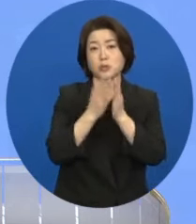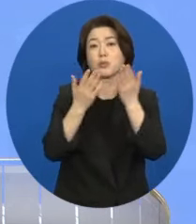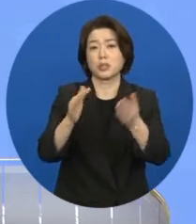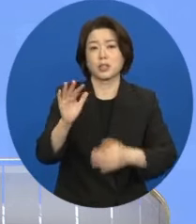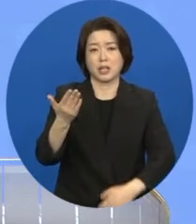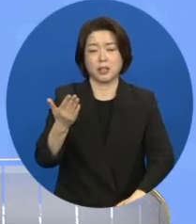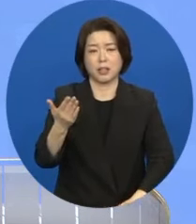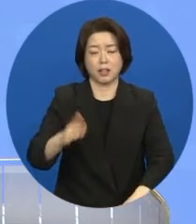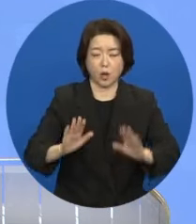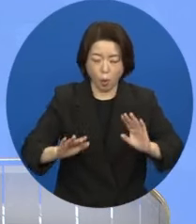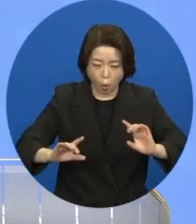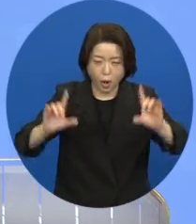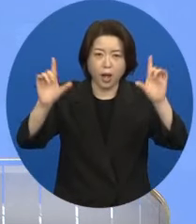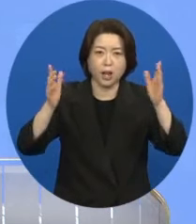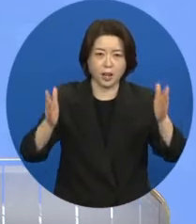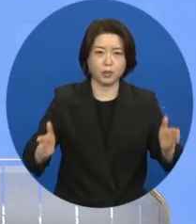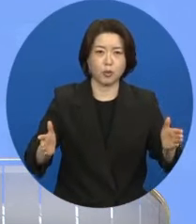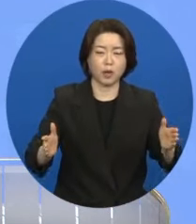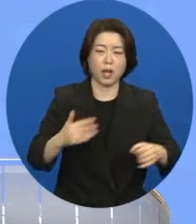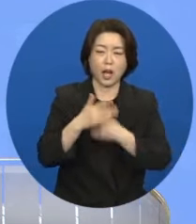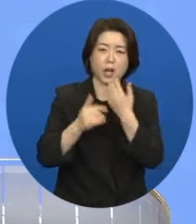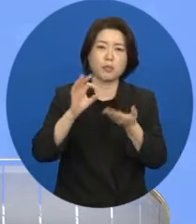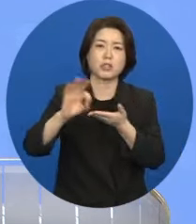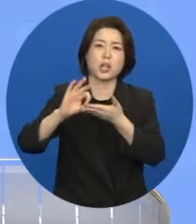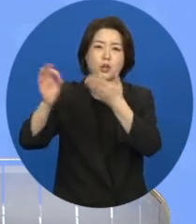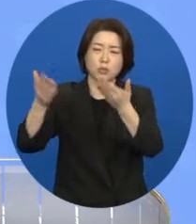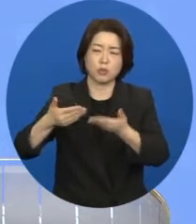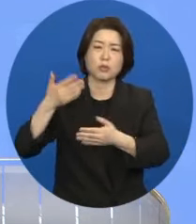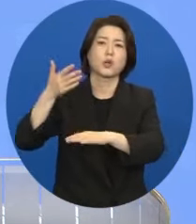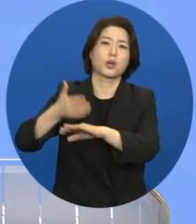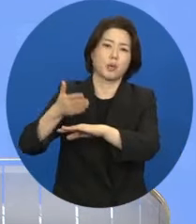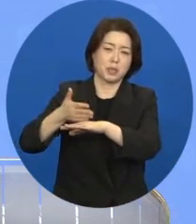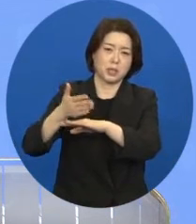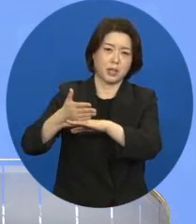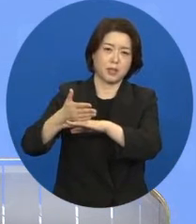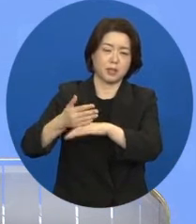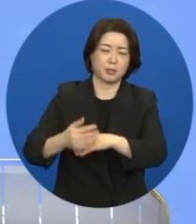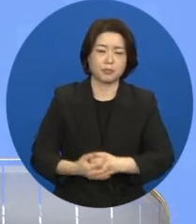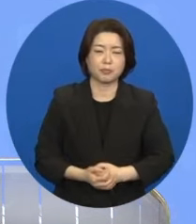얼마나 월 한해도 하나님께서 써주셔서 감사한지